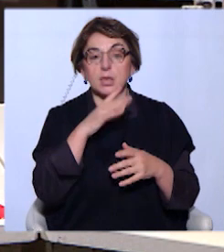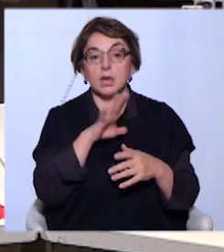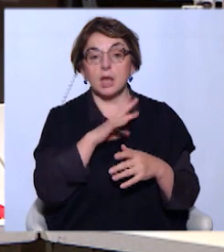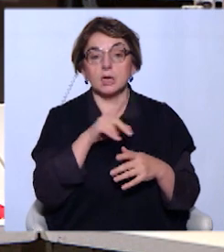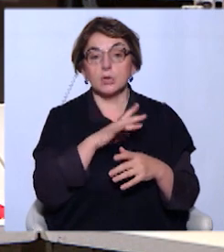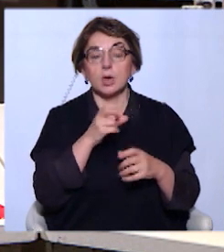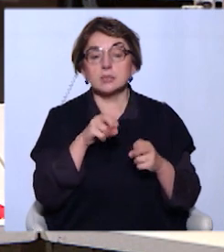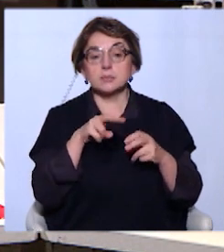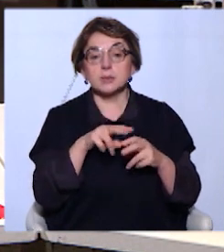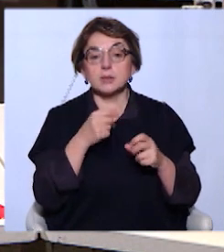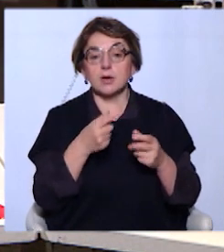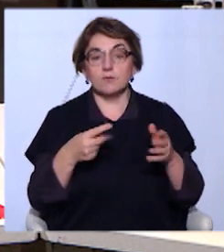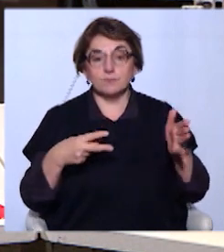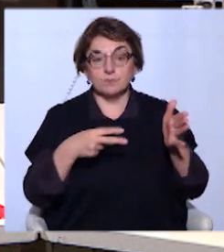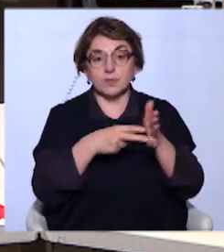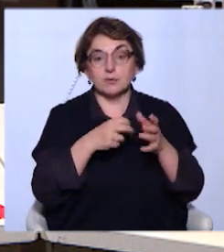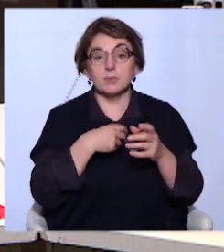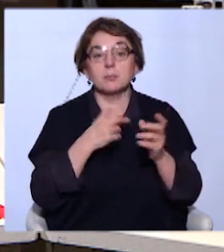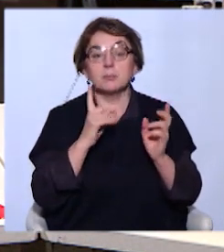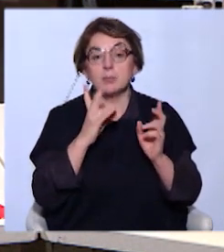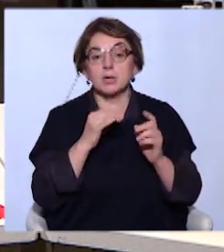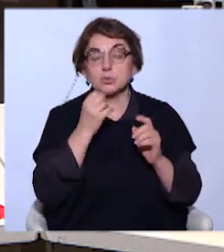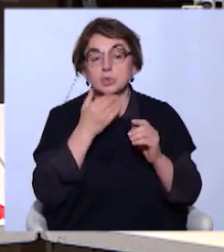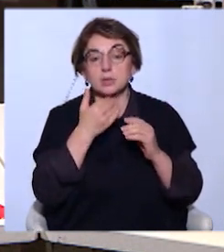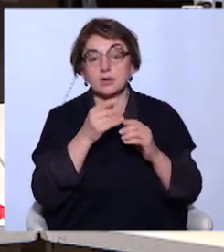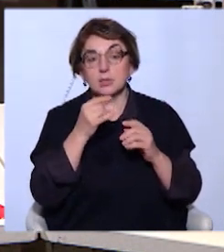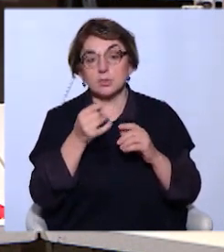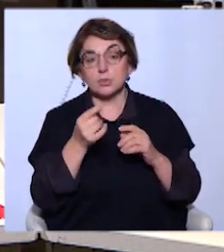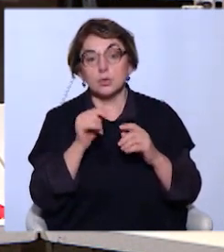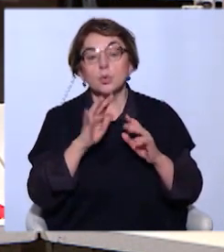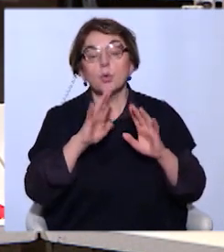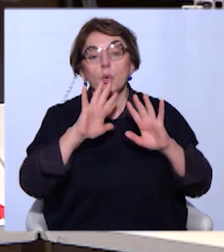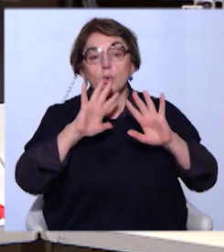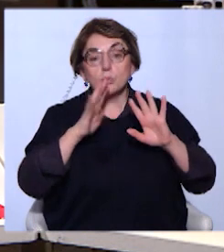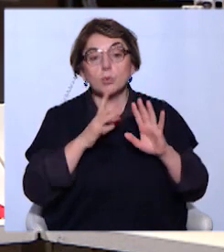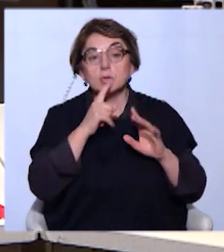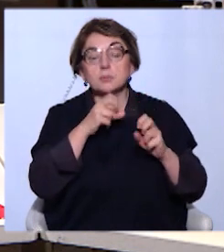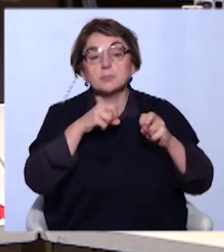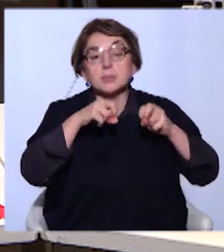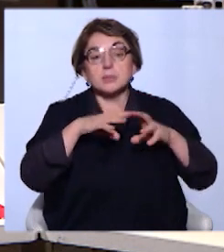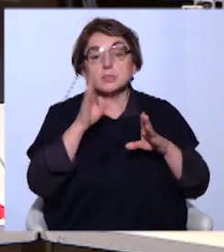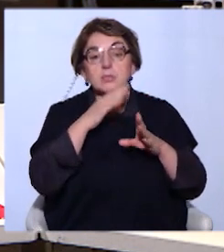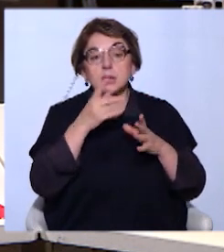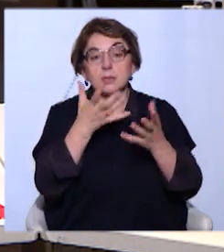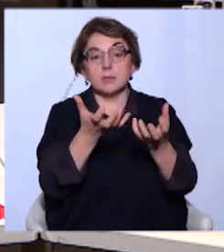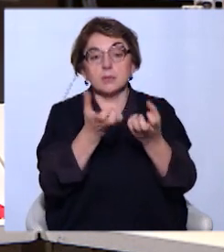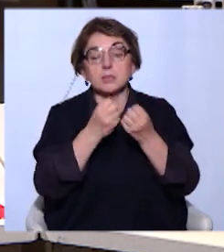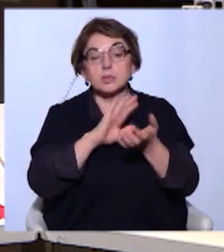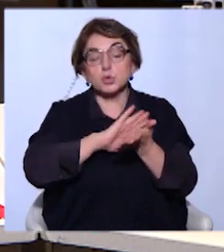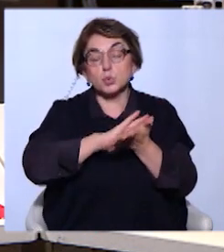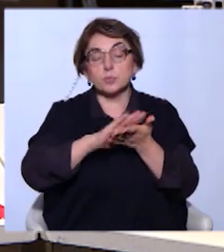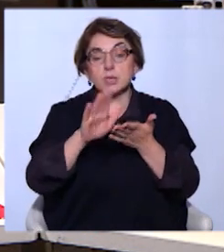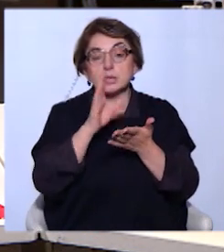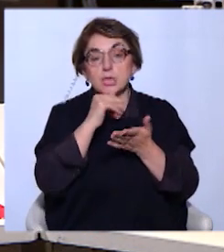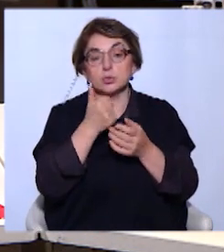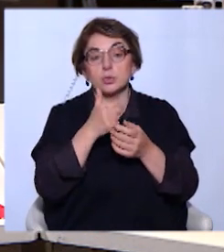წყალი არ წყლის საშუალება არ იყო, ამიტომ ეს აქ ვერ შევაერთე. თუმცა შემიძლია მოგვიანებით მე გაჩვენოთ თუ როგორ ხდება წყლის